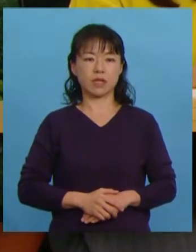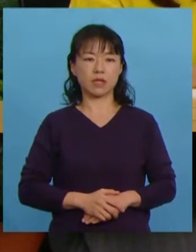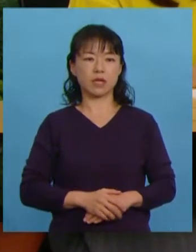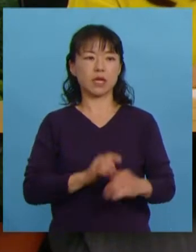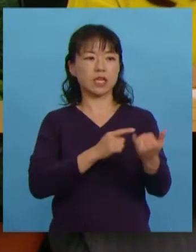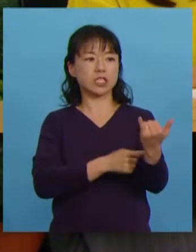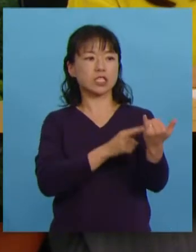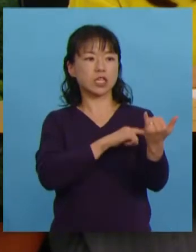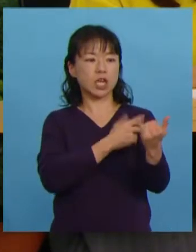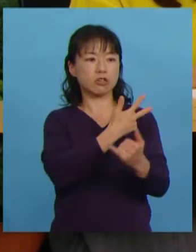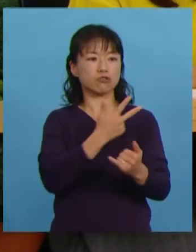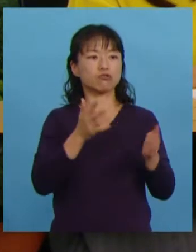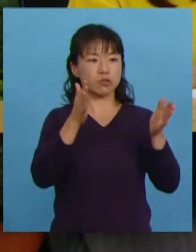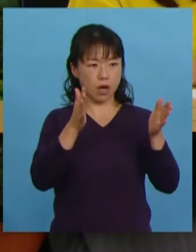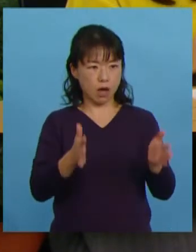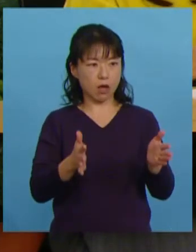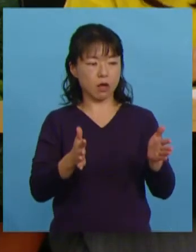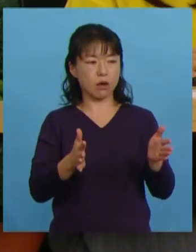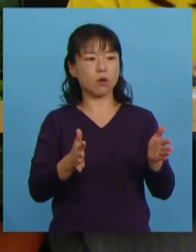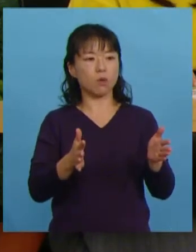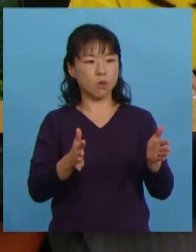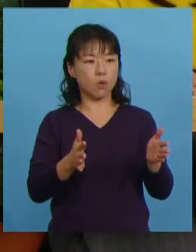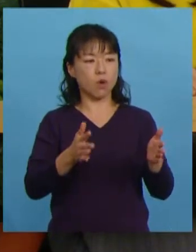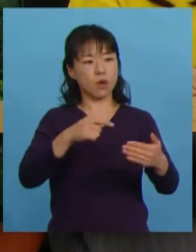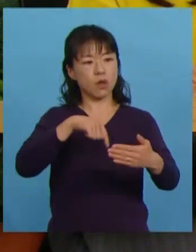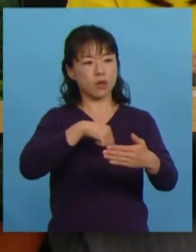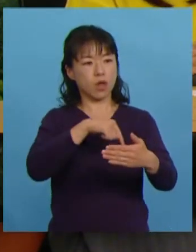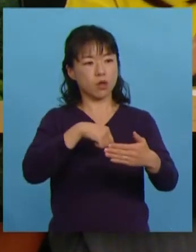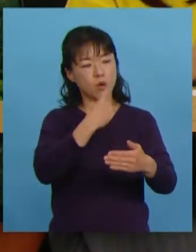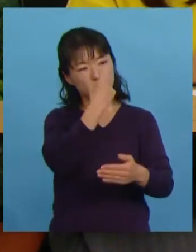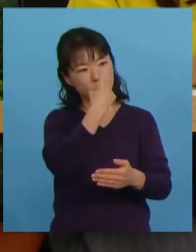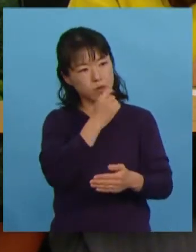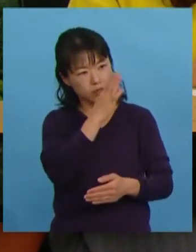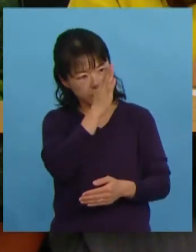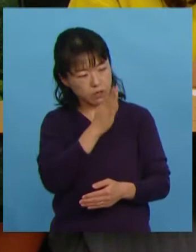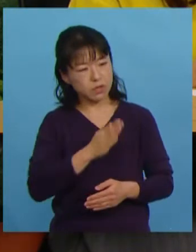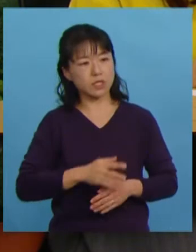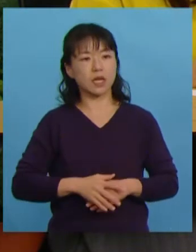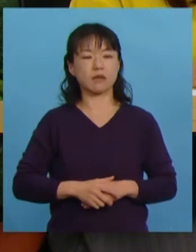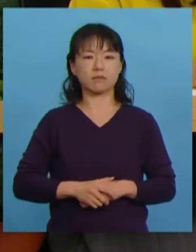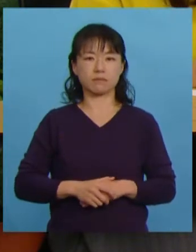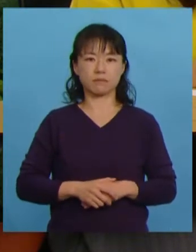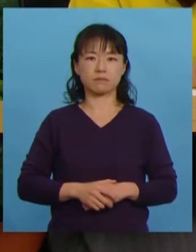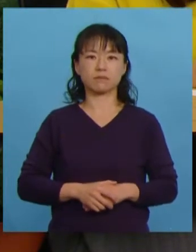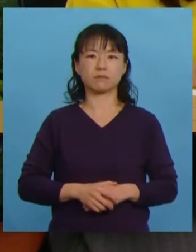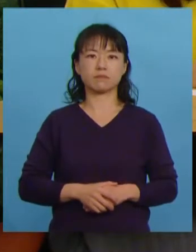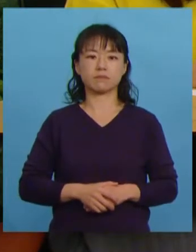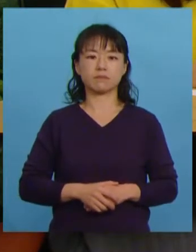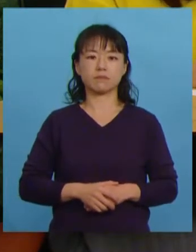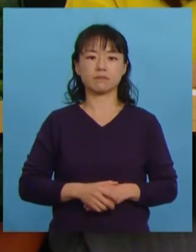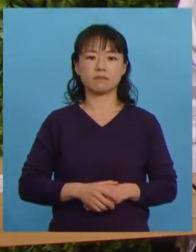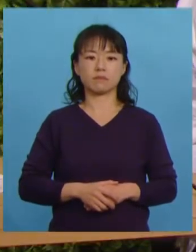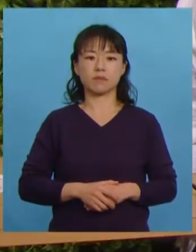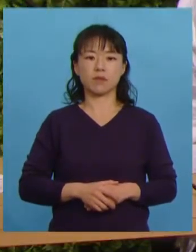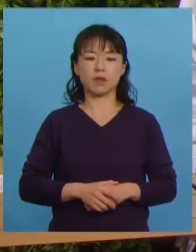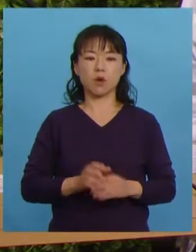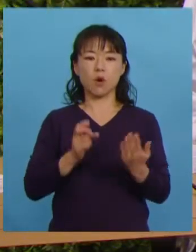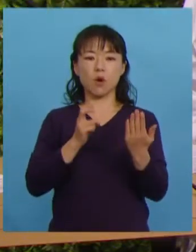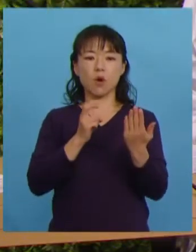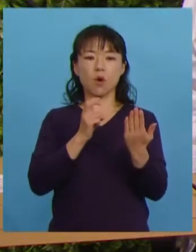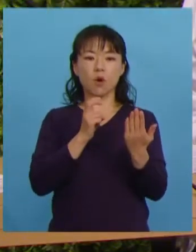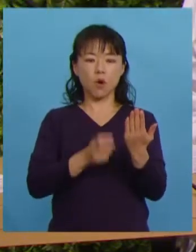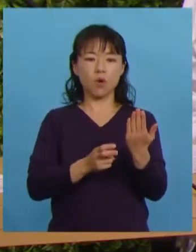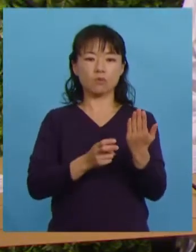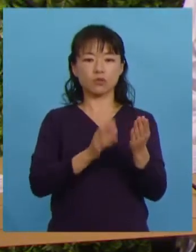回人権週間ということなんですが、まず人権週間とはどのようなものなのか教えてください。 はい、法務省